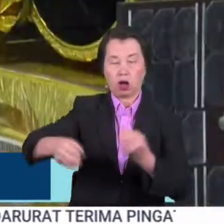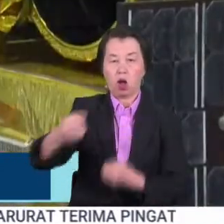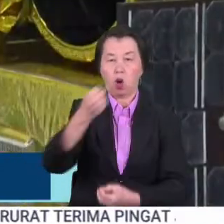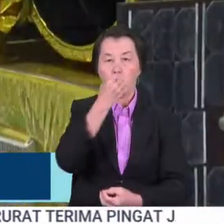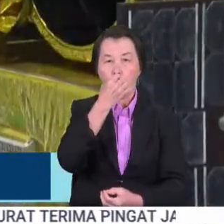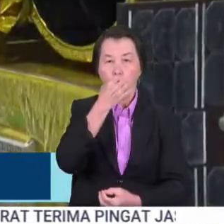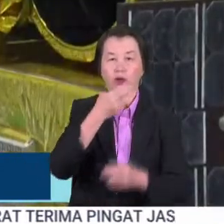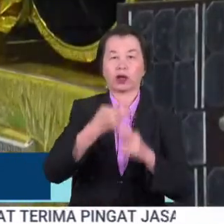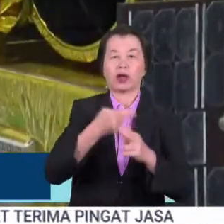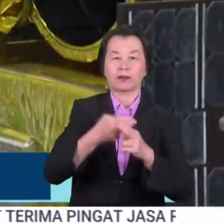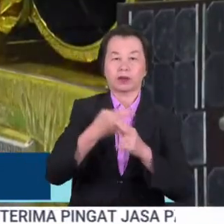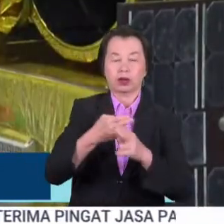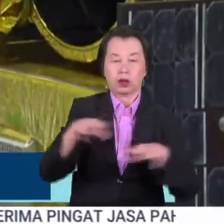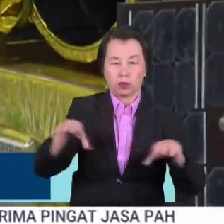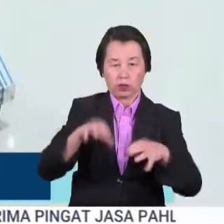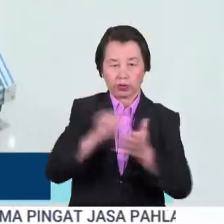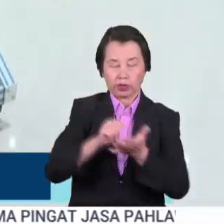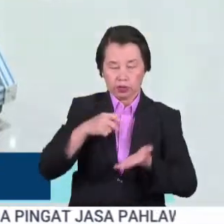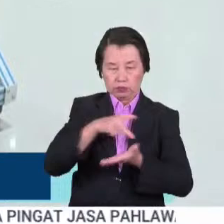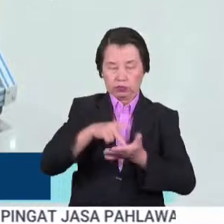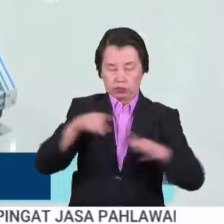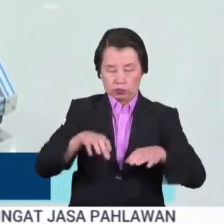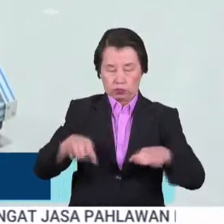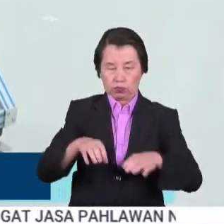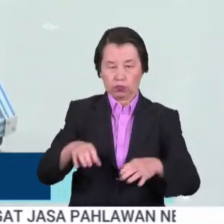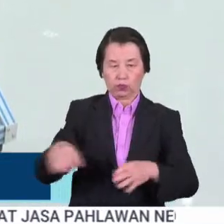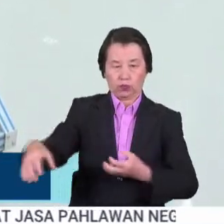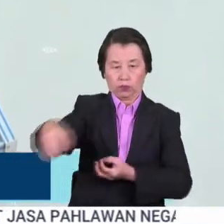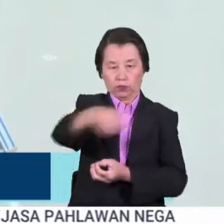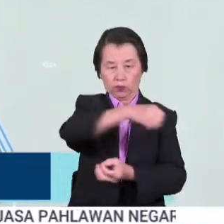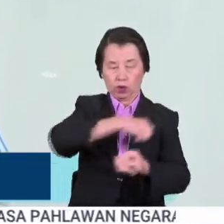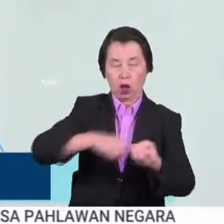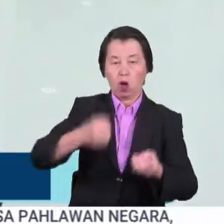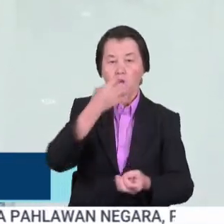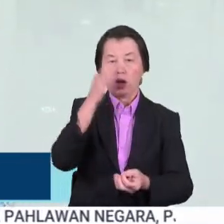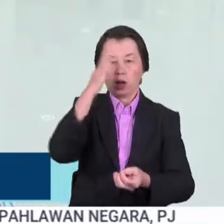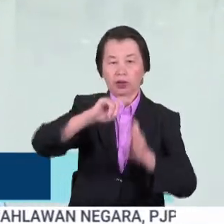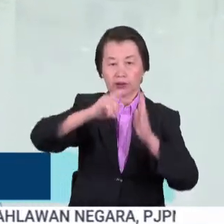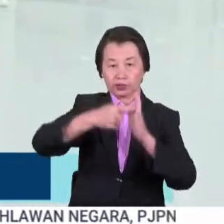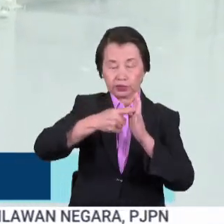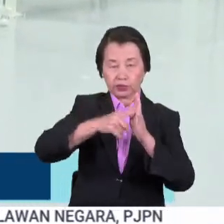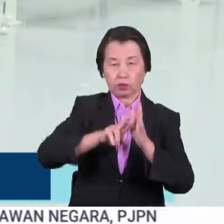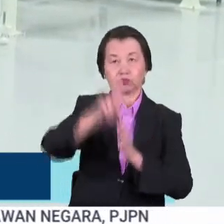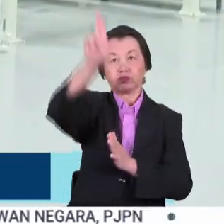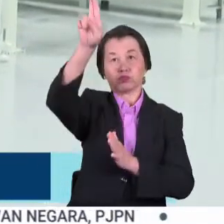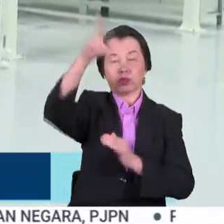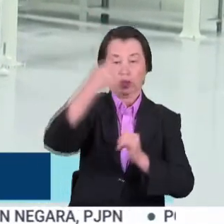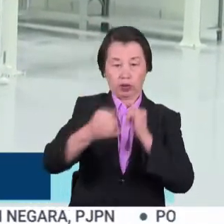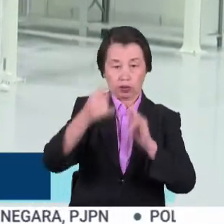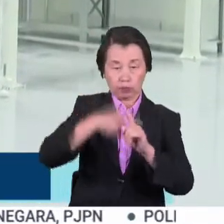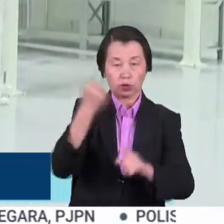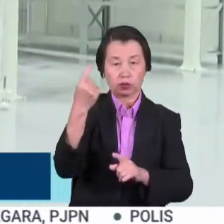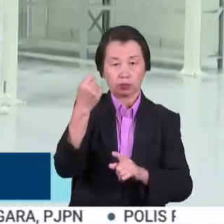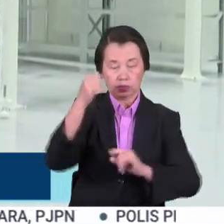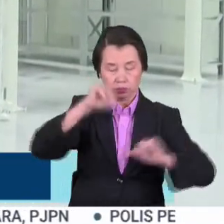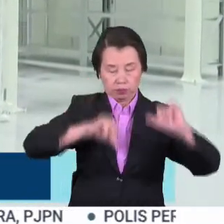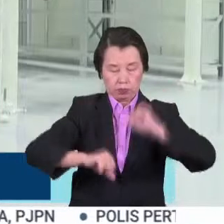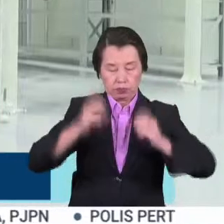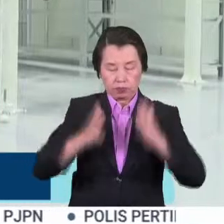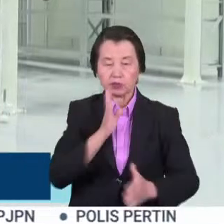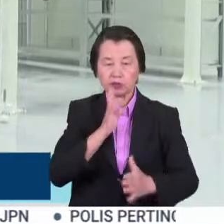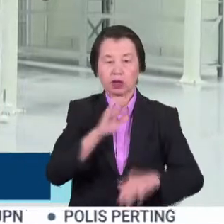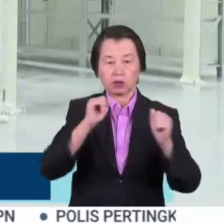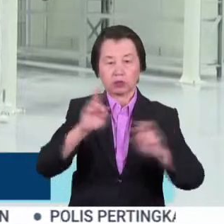Star dihasilkan di pusat pembuatan satelit Hong Kong dan bakal dilancarkan pada akhir November ini. Para saintis berkata ia